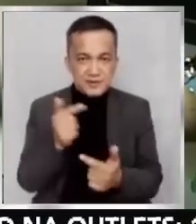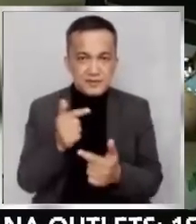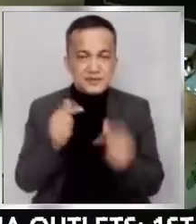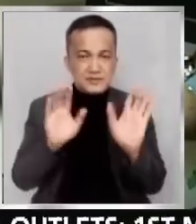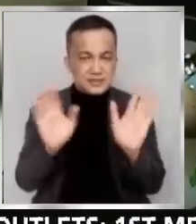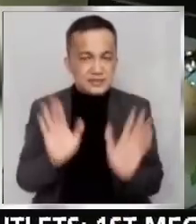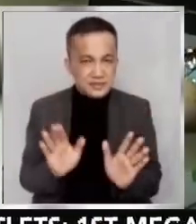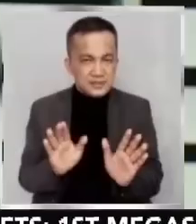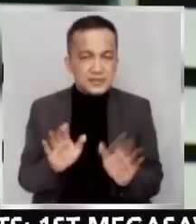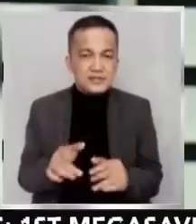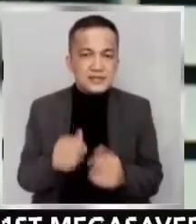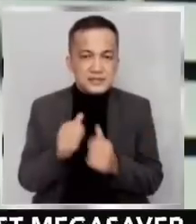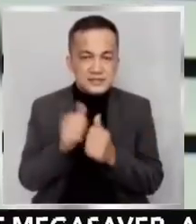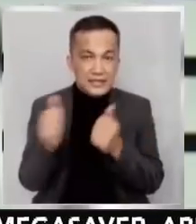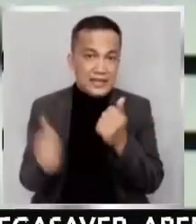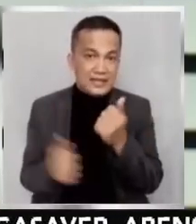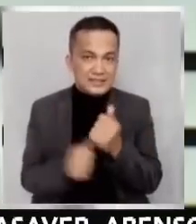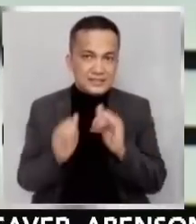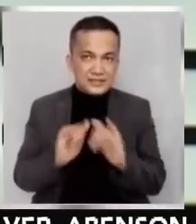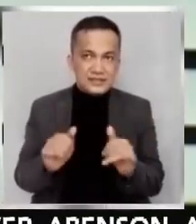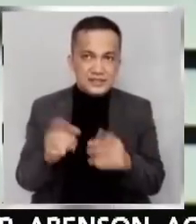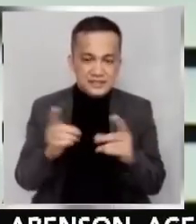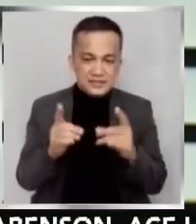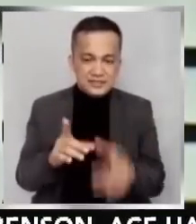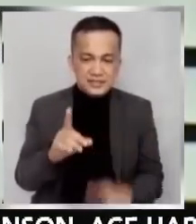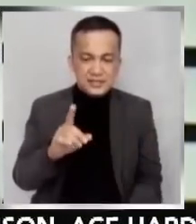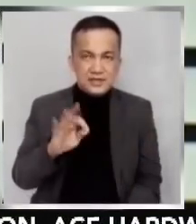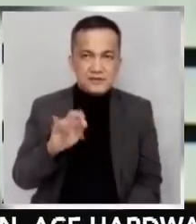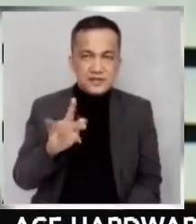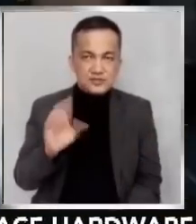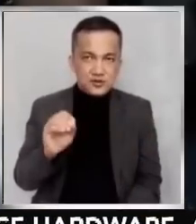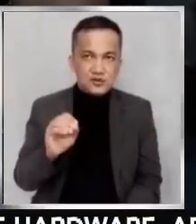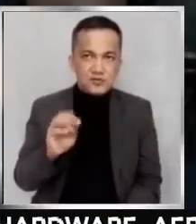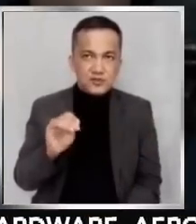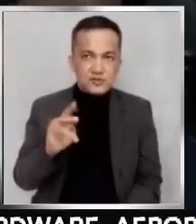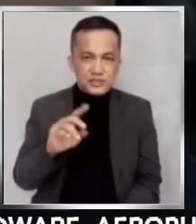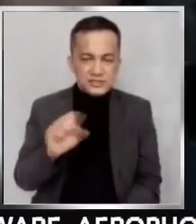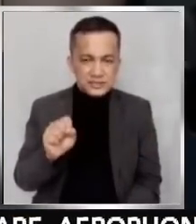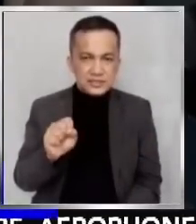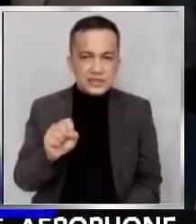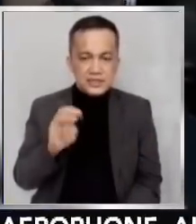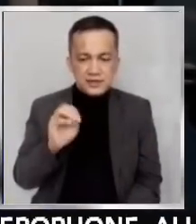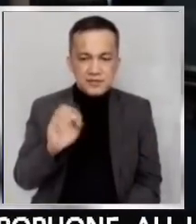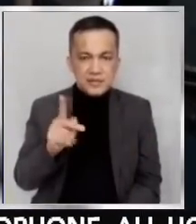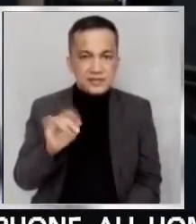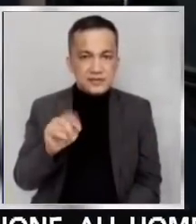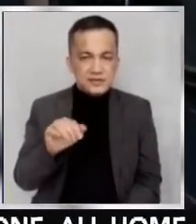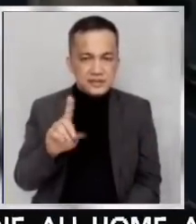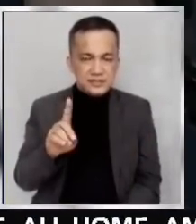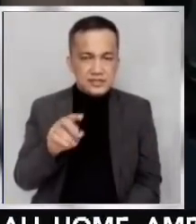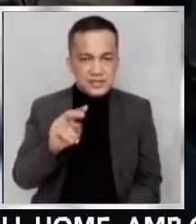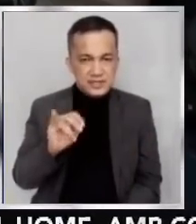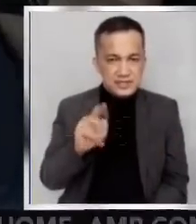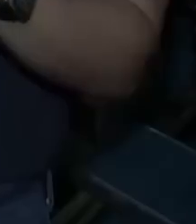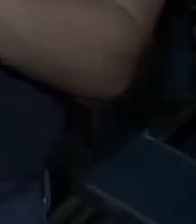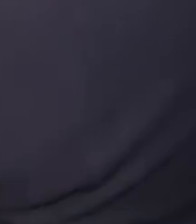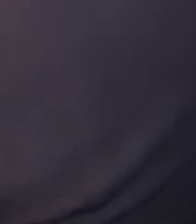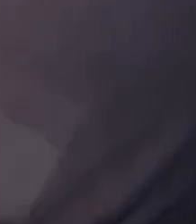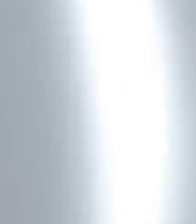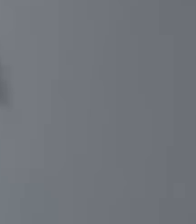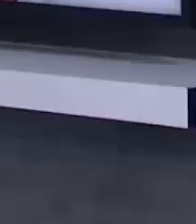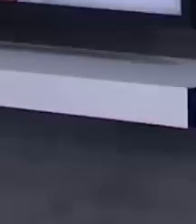Sa ilalim pa rin ni na Direk Frasco Mortis at Mark David. Nelson Canlas, updated sa Showbiz